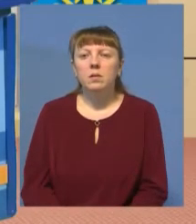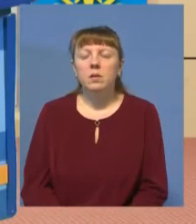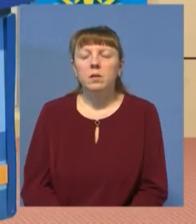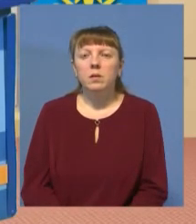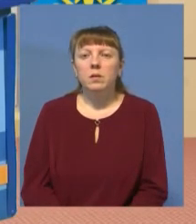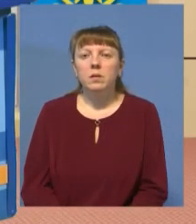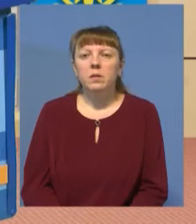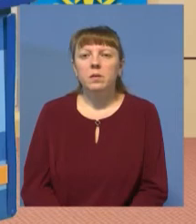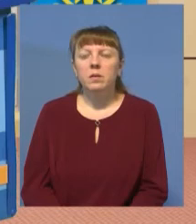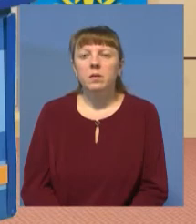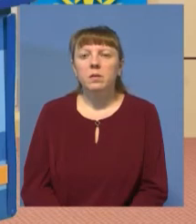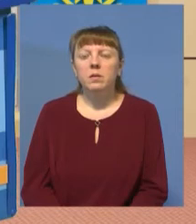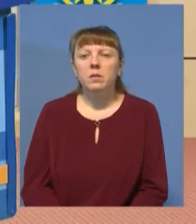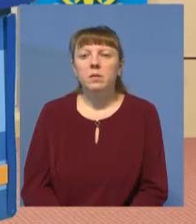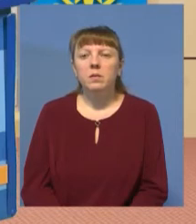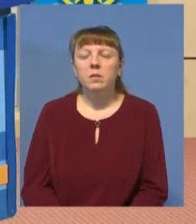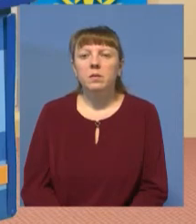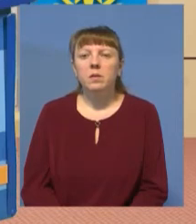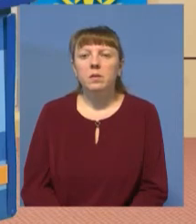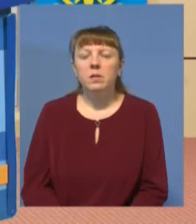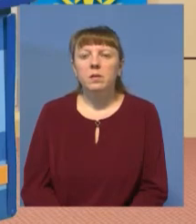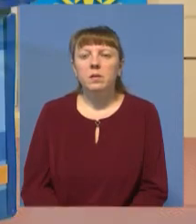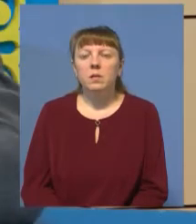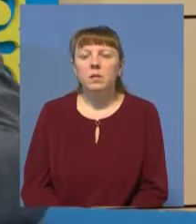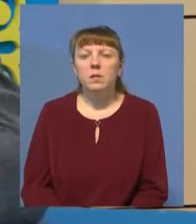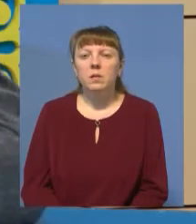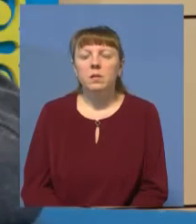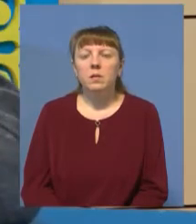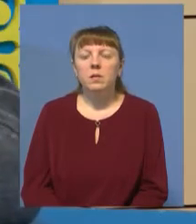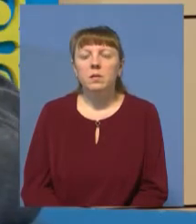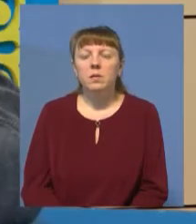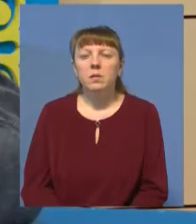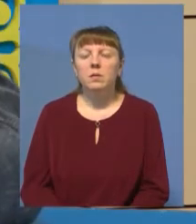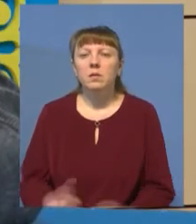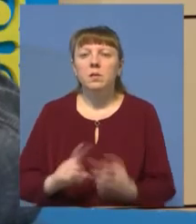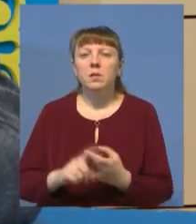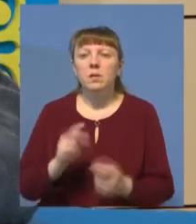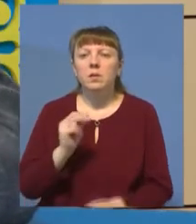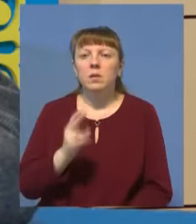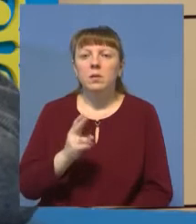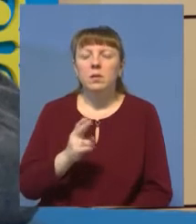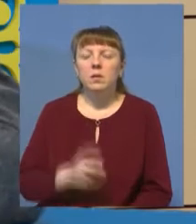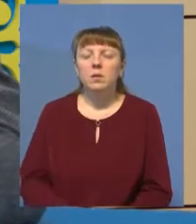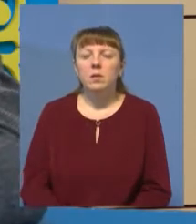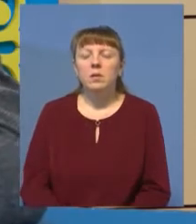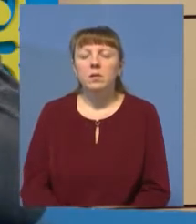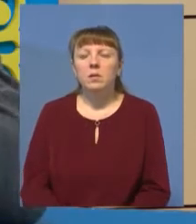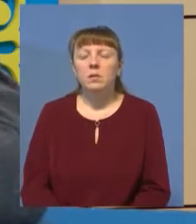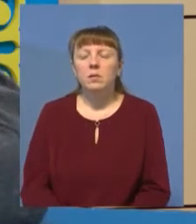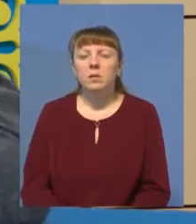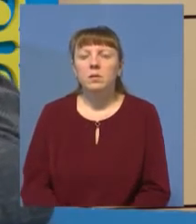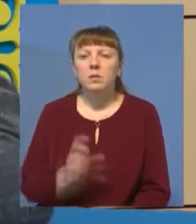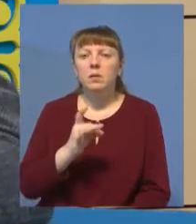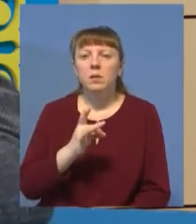Вот тоже важный момент, связанный с чеком, да, с официальным, так, официальным, скажем, фискальным подтверждением, чеком. Да, того, что